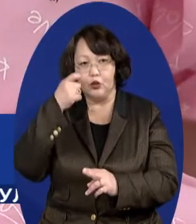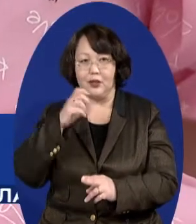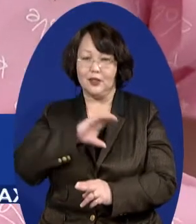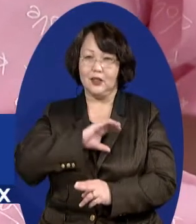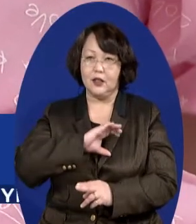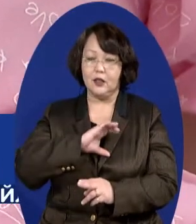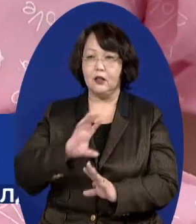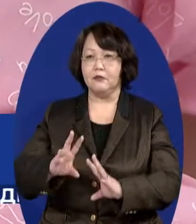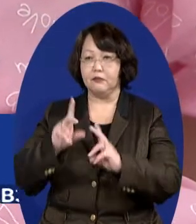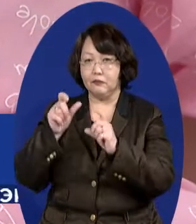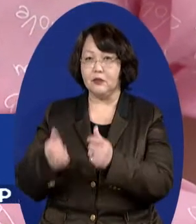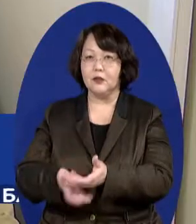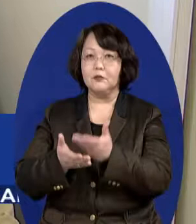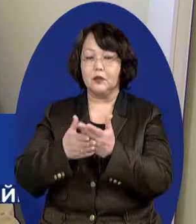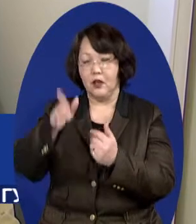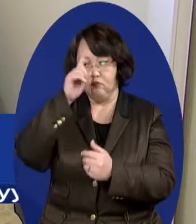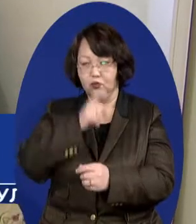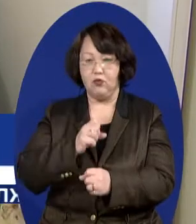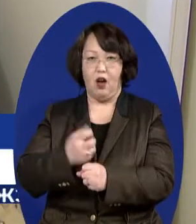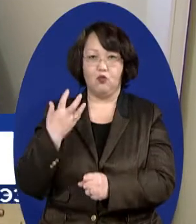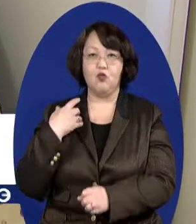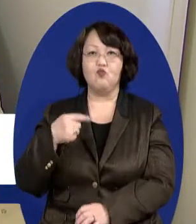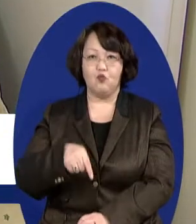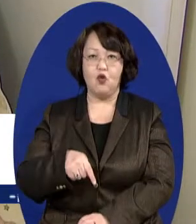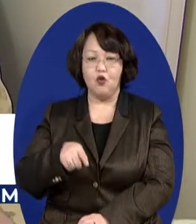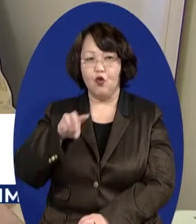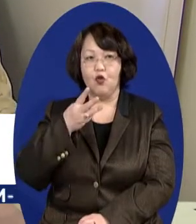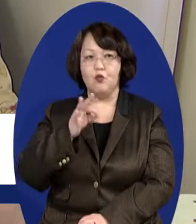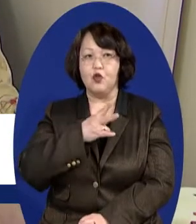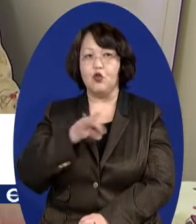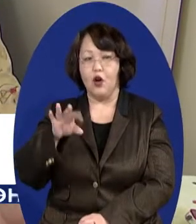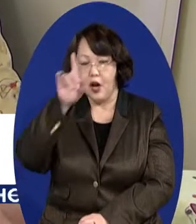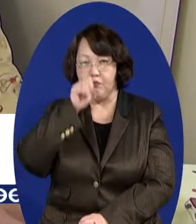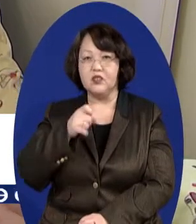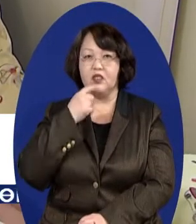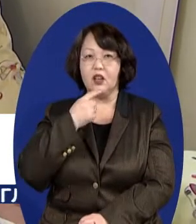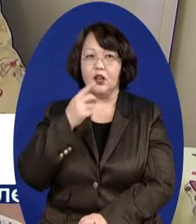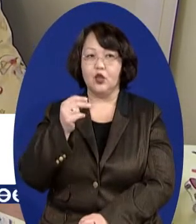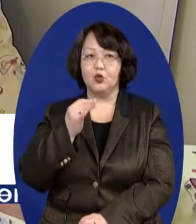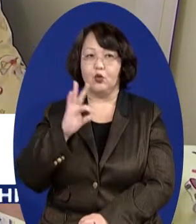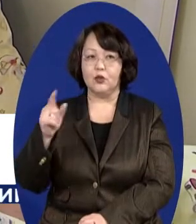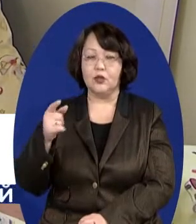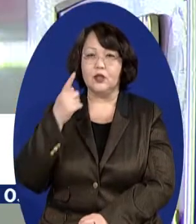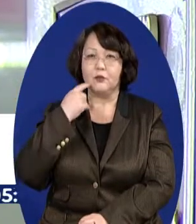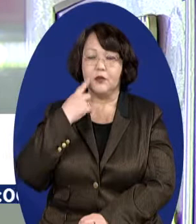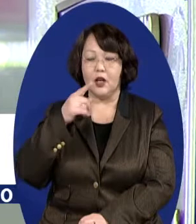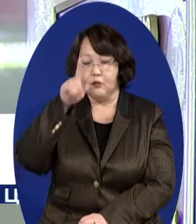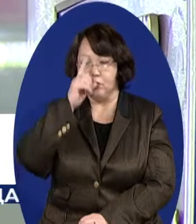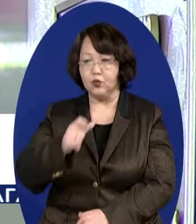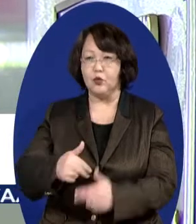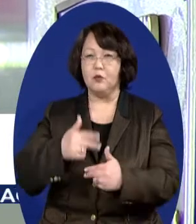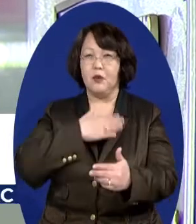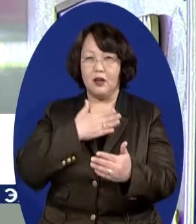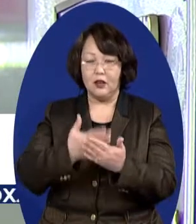сэтгэлийг нэмчлэх хэрэгтэй. Энэ нь бидний үүрэг хэмээ мөнгө эмч ярьдаг. Чулуун цэцэг шиг эмчтэй баярлаж эдгэрч